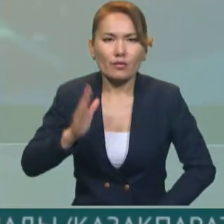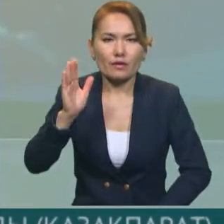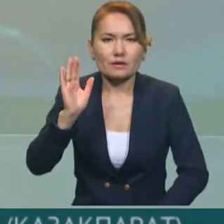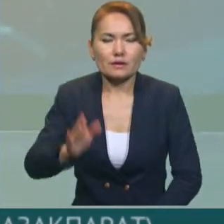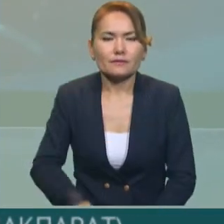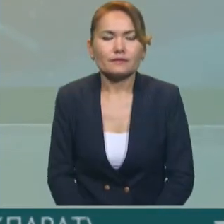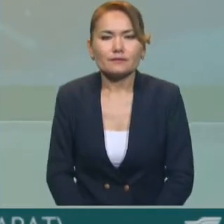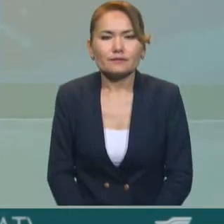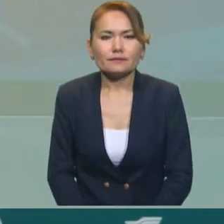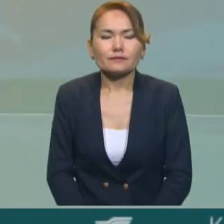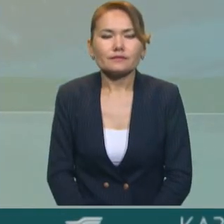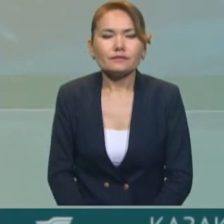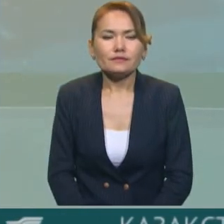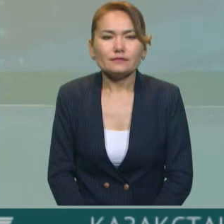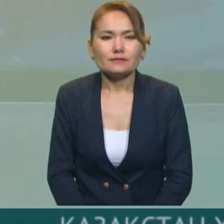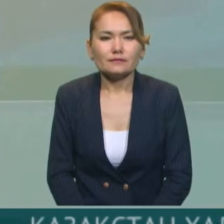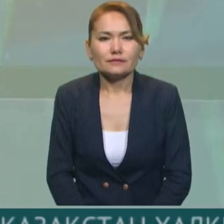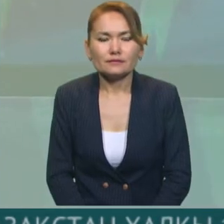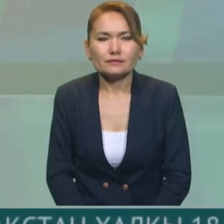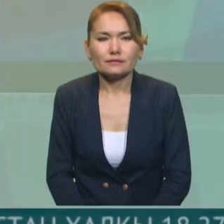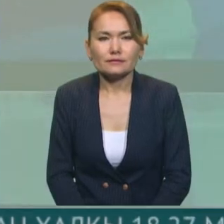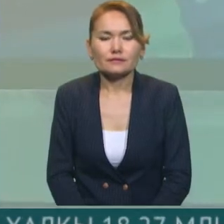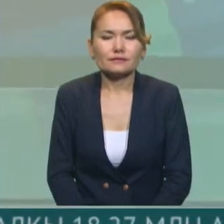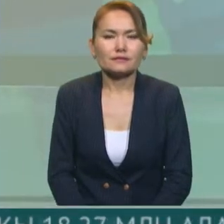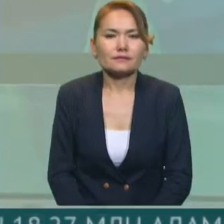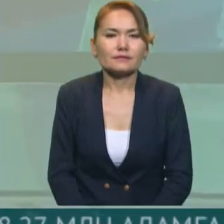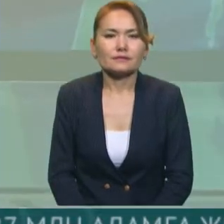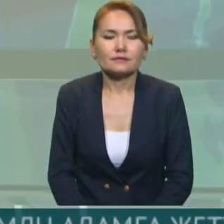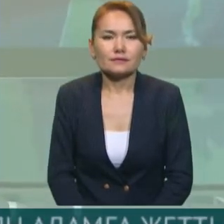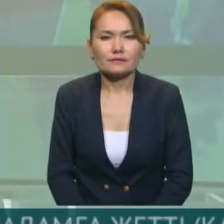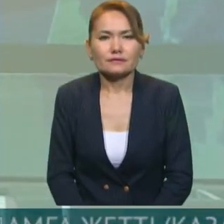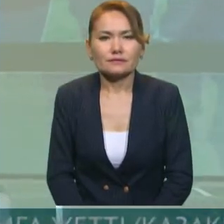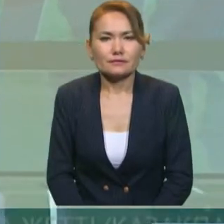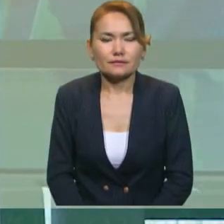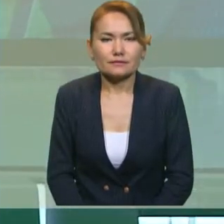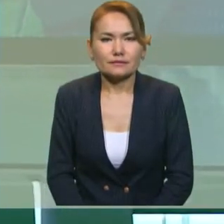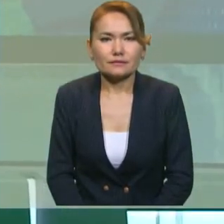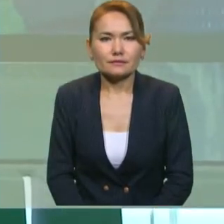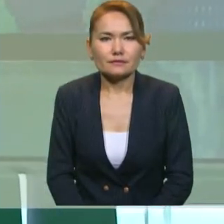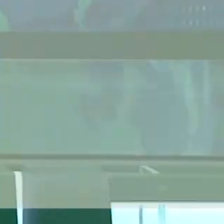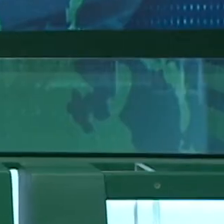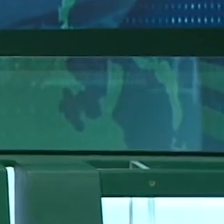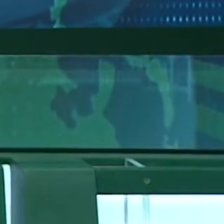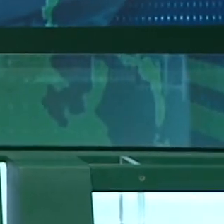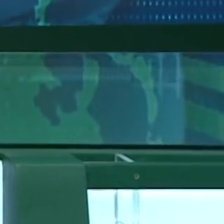орыс тіліндегі жаңалықтармен әріптесім Ботагөз Сарғұлова таныстырады. Жіберіп алмаңыздар. Басарына қосулы болсын.